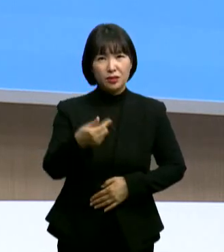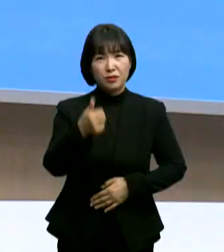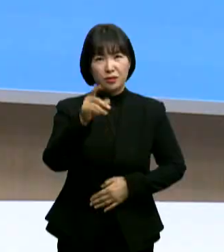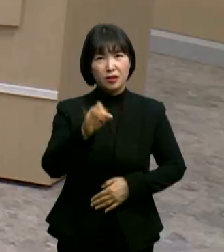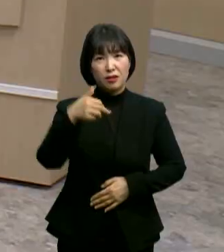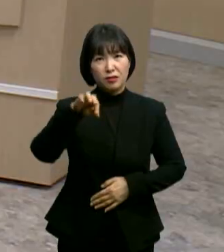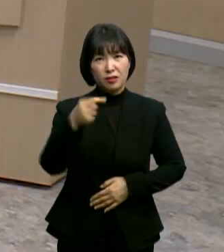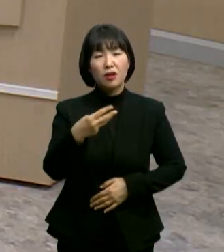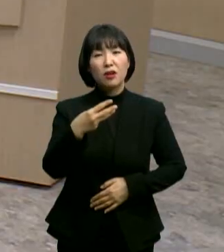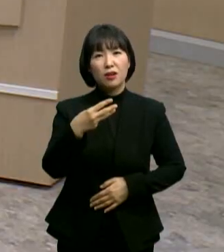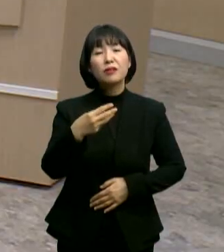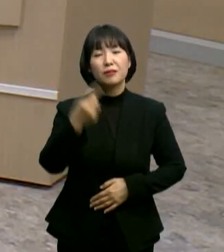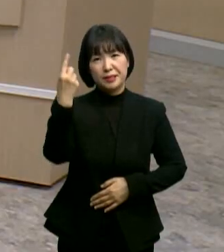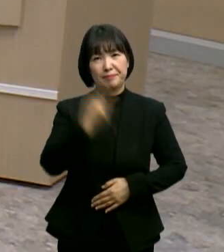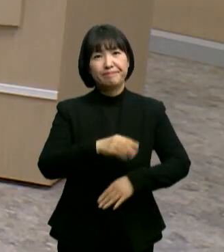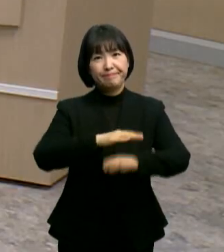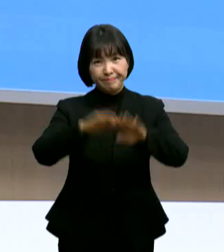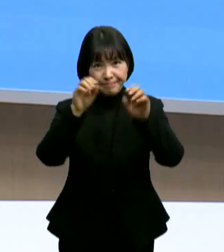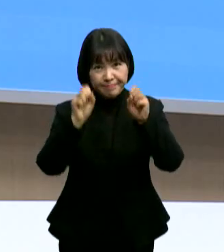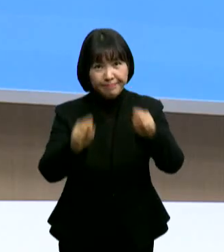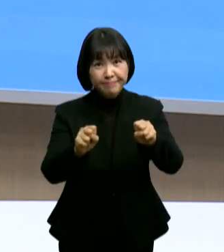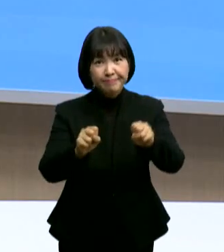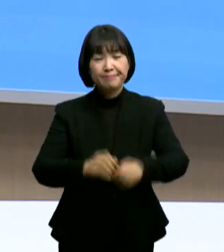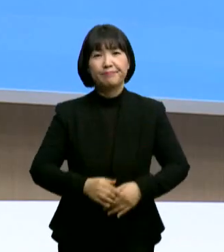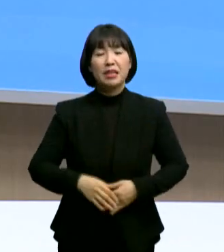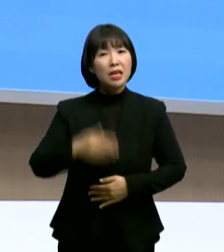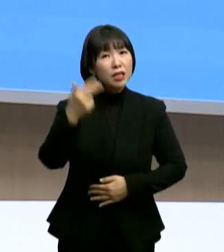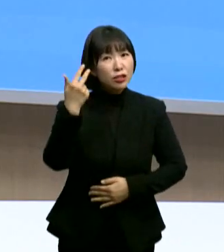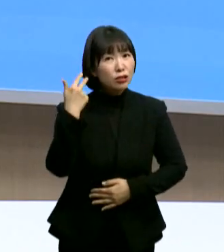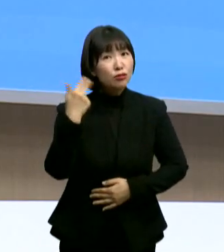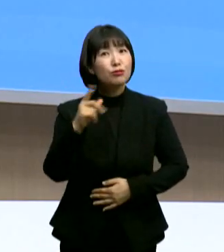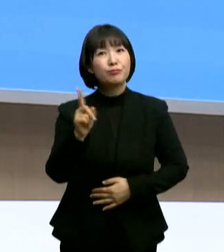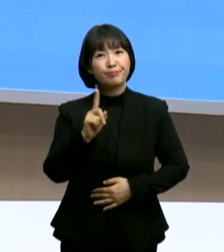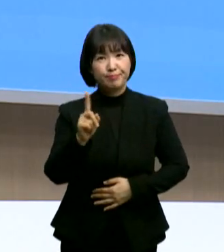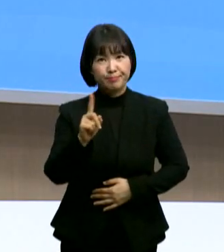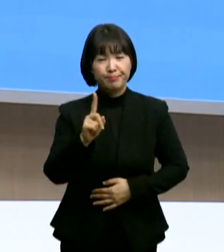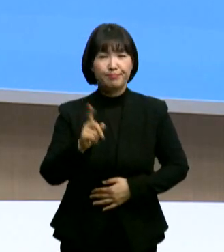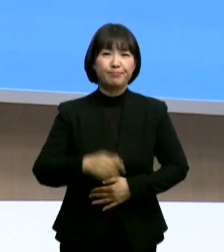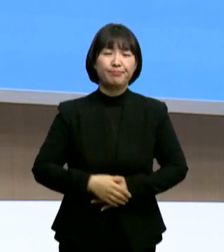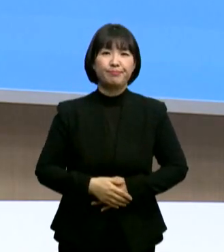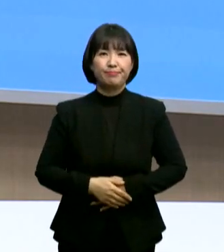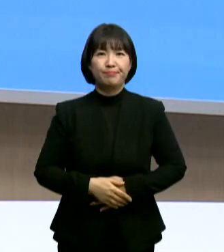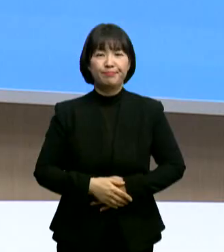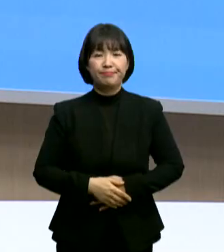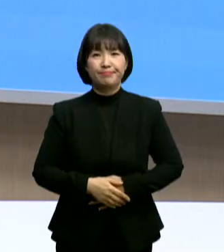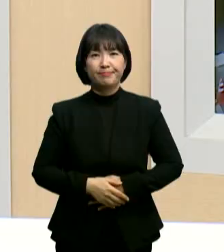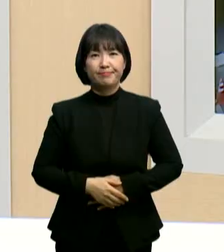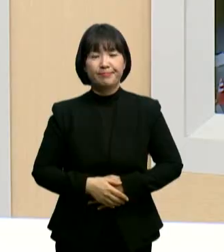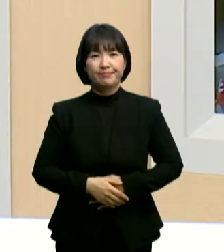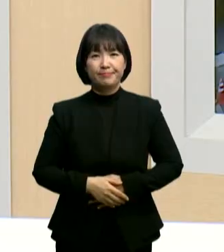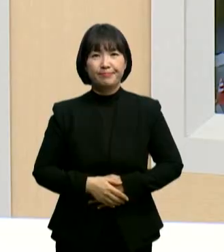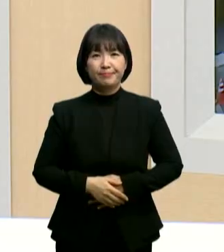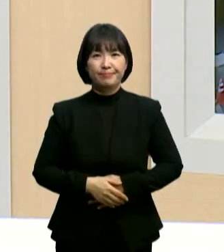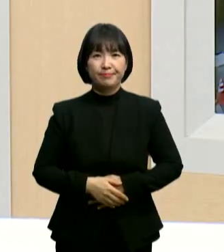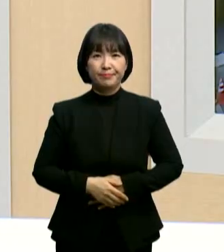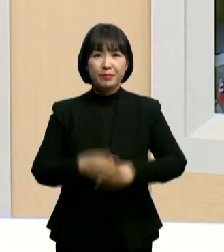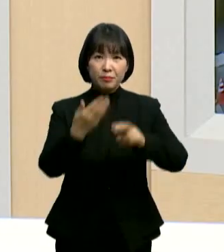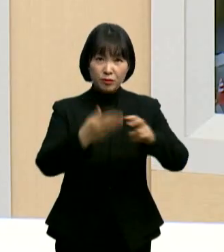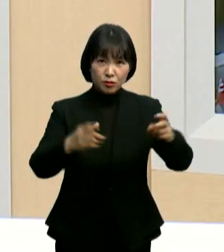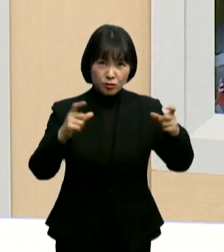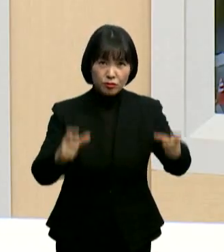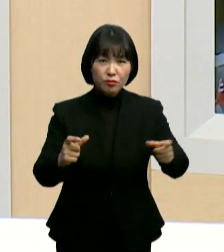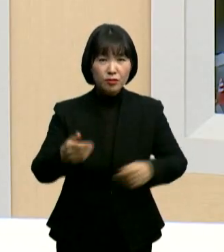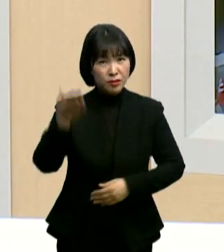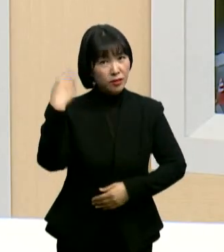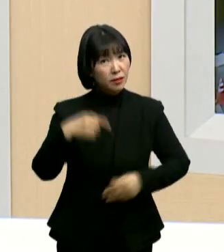있습니다 안녕하세요네 안녕하세요네 지난주에 있었던 소식 먼저 들어볼 텐데요 어떤 소식 있었을까요네 출구는